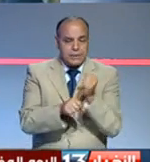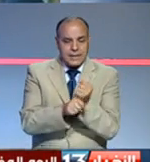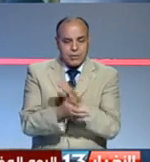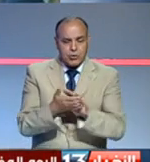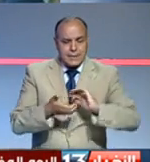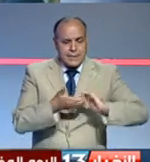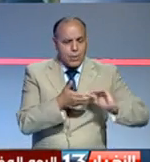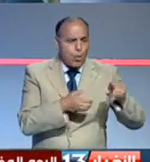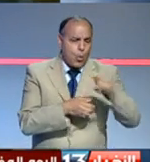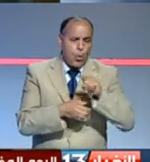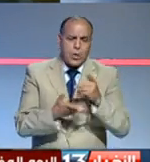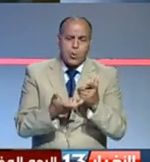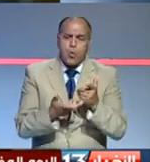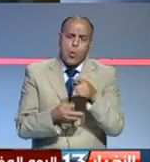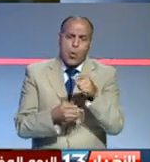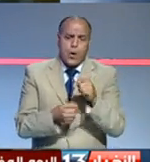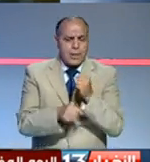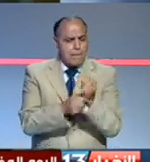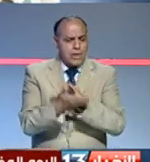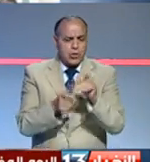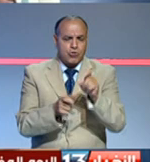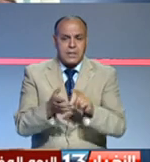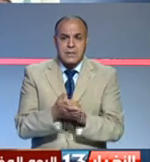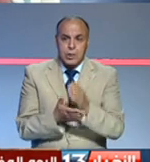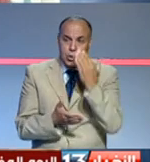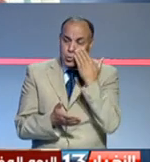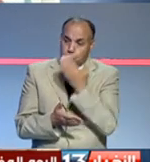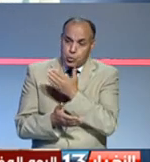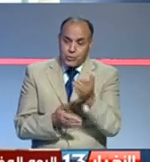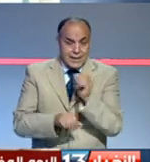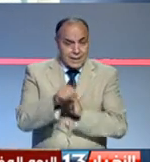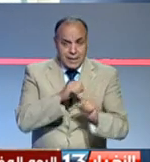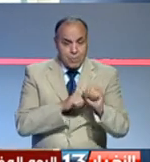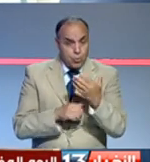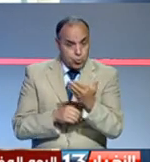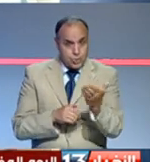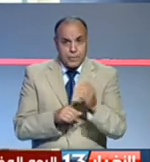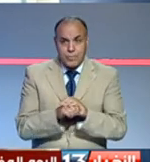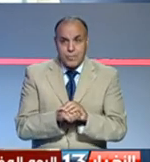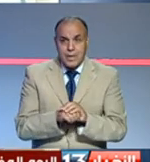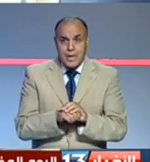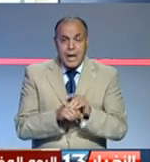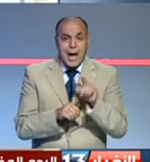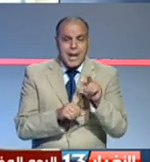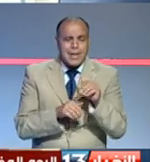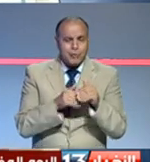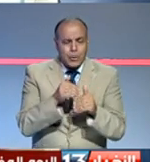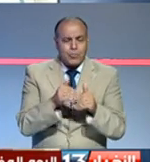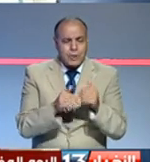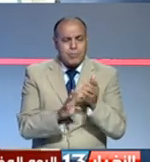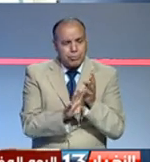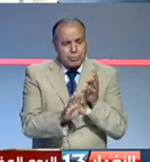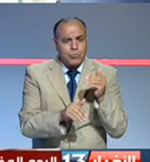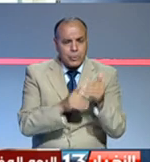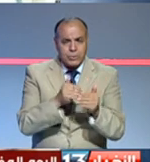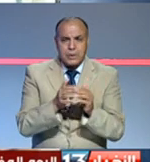المنظمات ومكونات المجتمع المدني كما تشوف العمليه التنظيم حتى لكن على كل حال